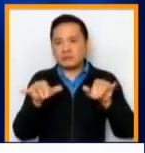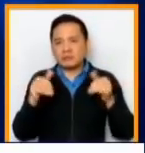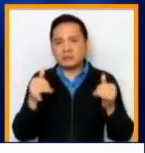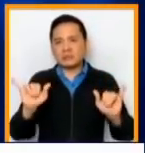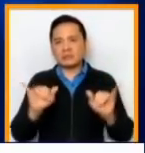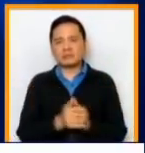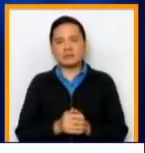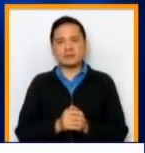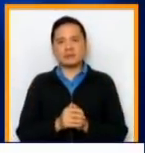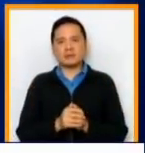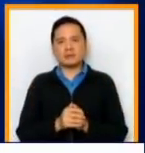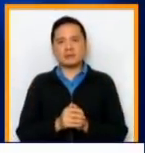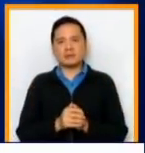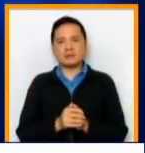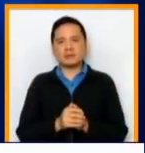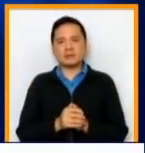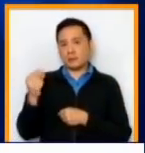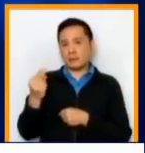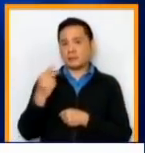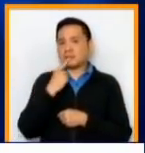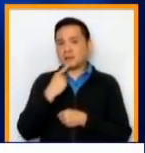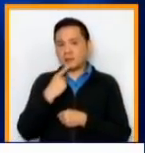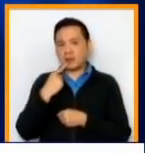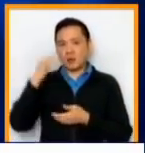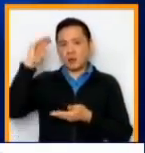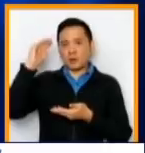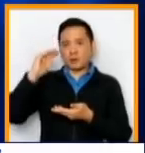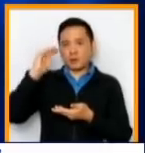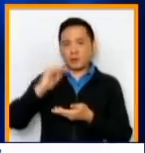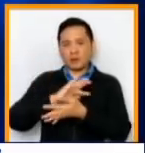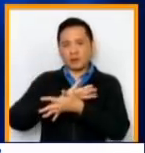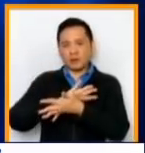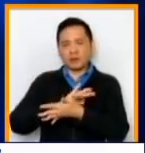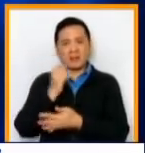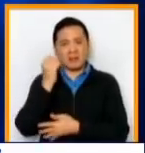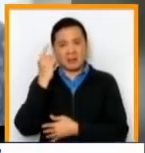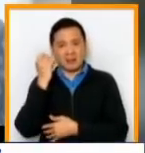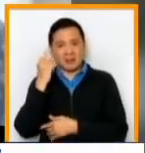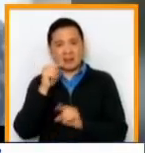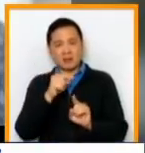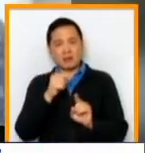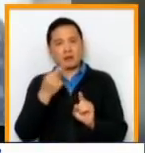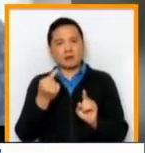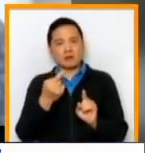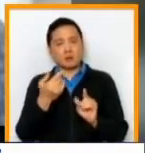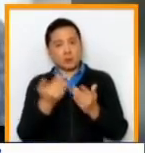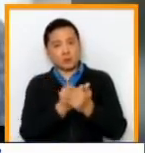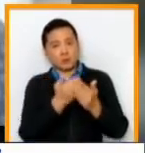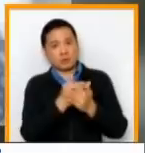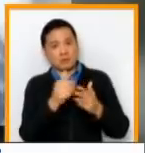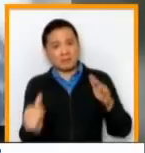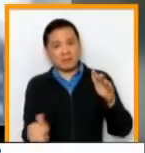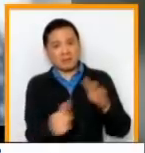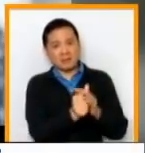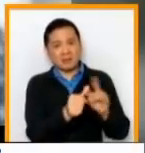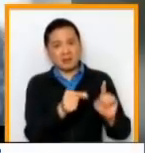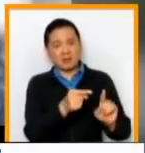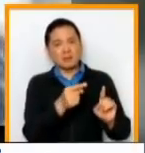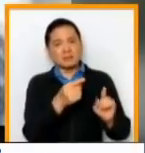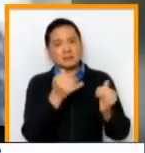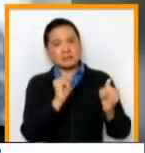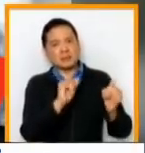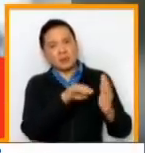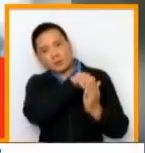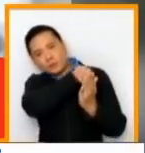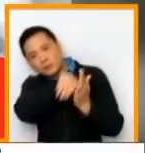mga COVID case sa bansa, pero bumabagal na raw ang pagbaba ng mga bagong kaso. Good news pa rin naman yun, no? There is a decline.